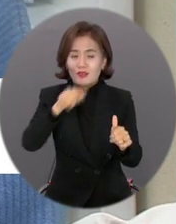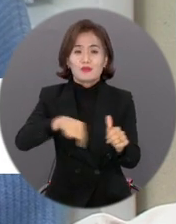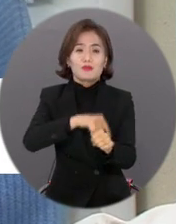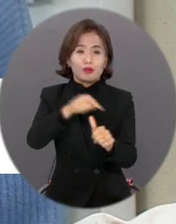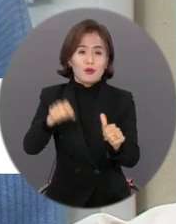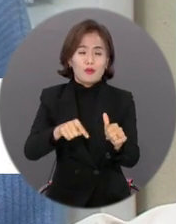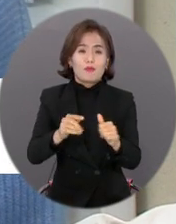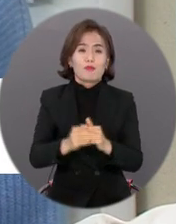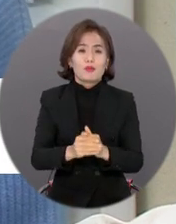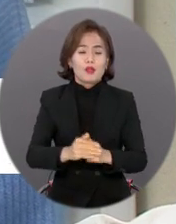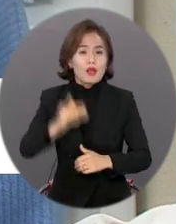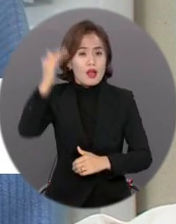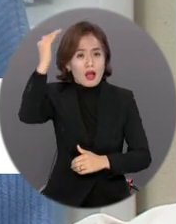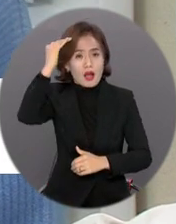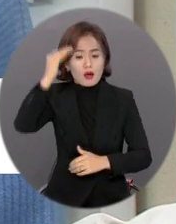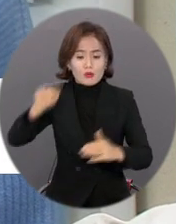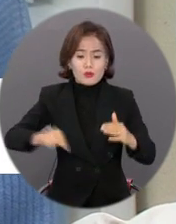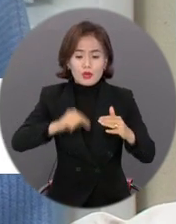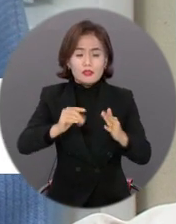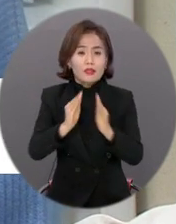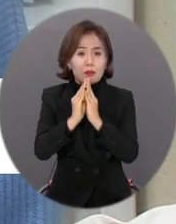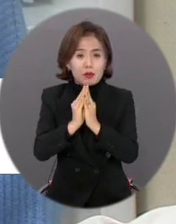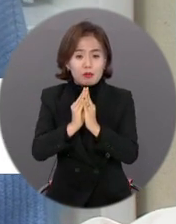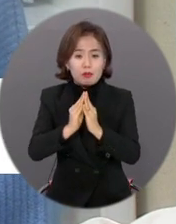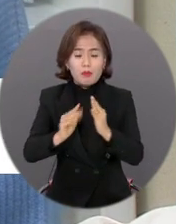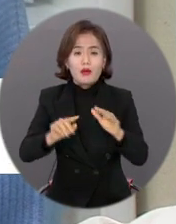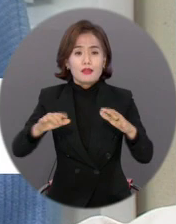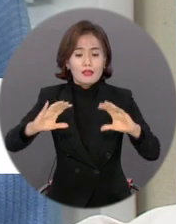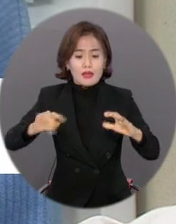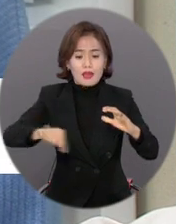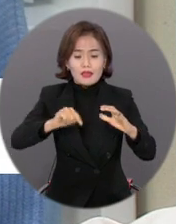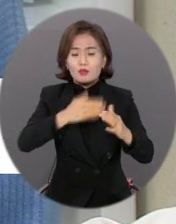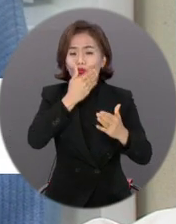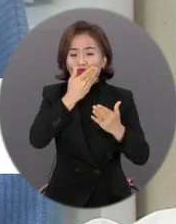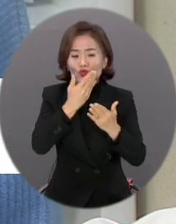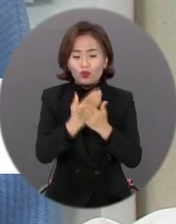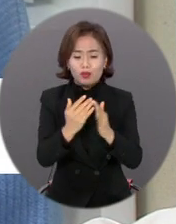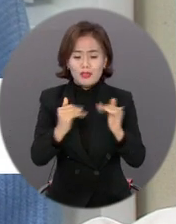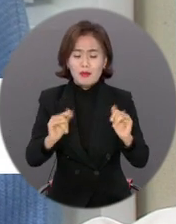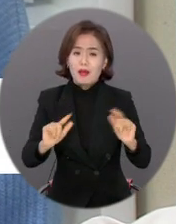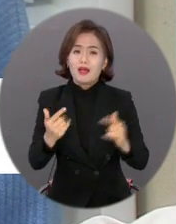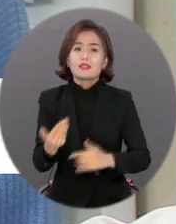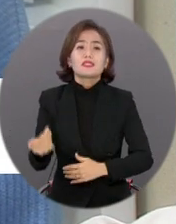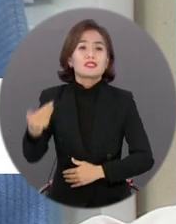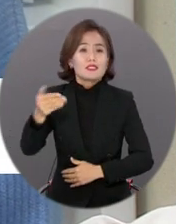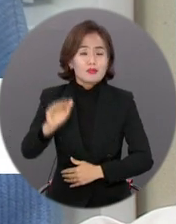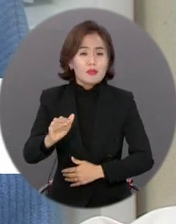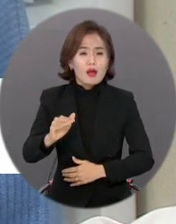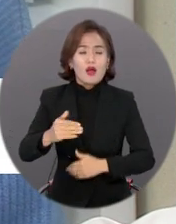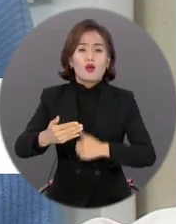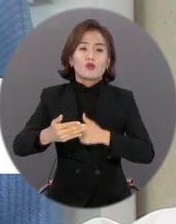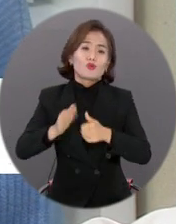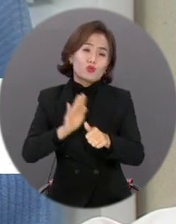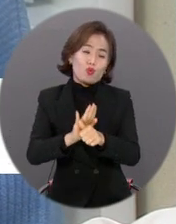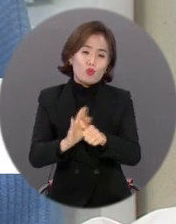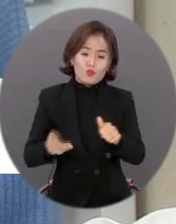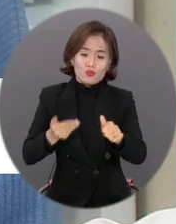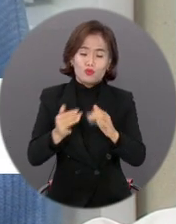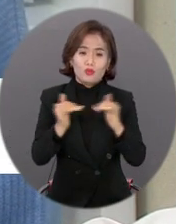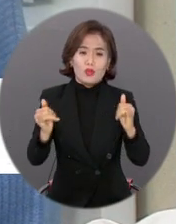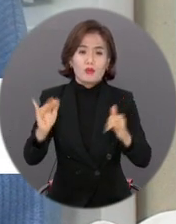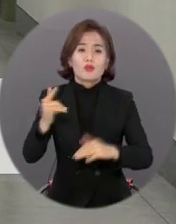그래서 한국에서 미얀마 사이에 중요한 사람이 아니더라도 조금 도움이 되는